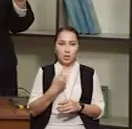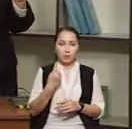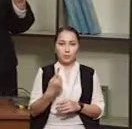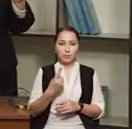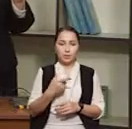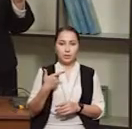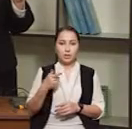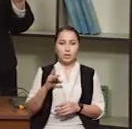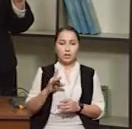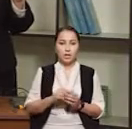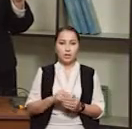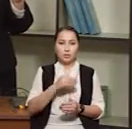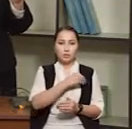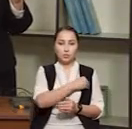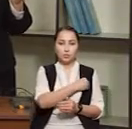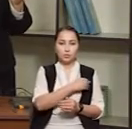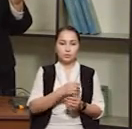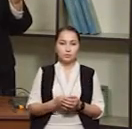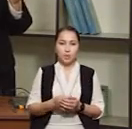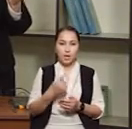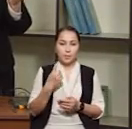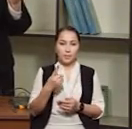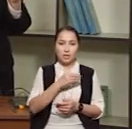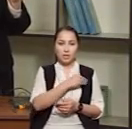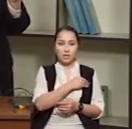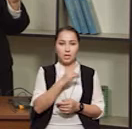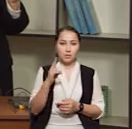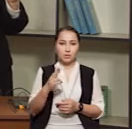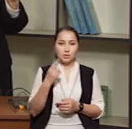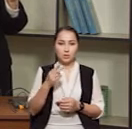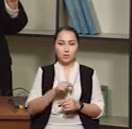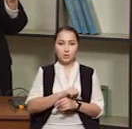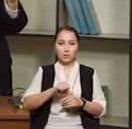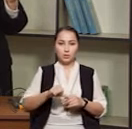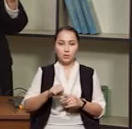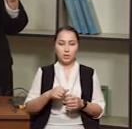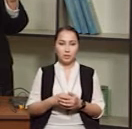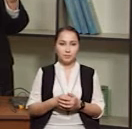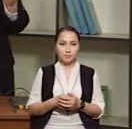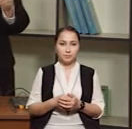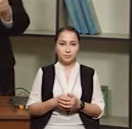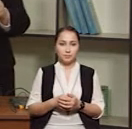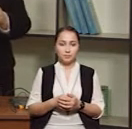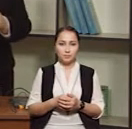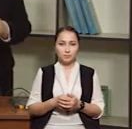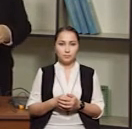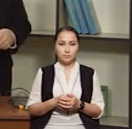bo'lakchasini 1 gradus, ya'ni har bir qadami 1 gradus Selsiy deb o'lchanadi.